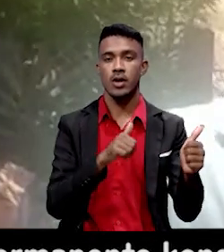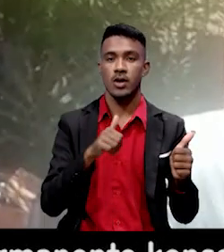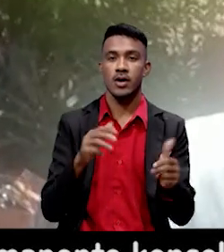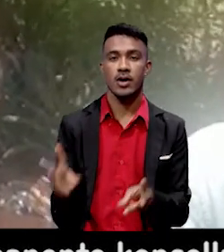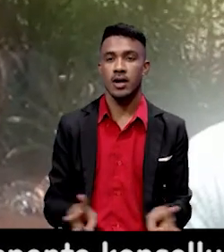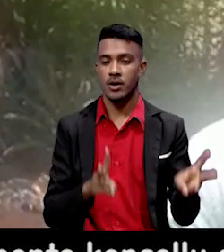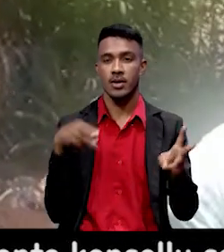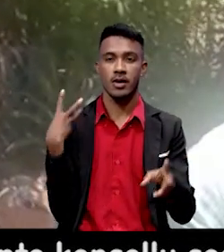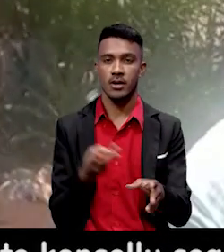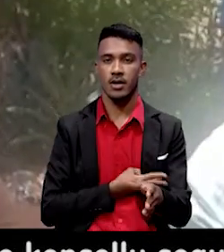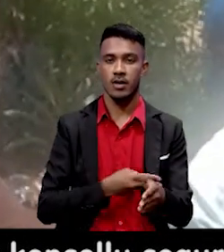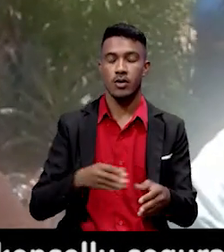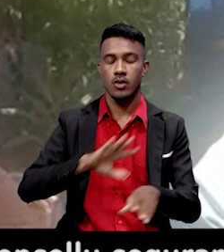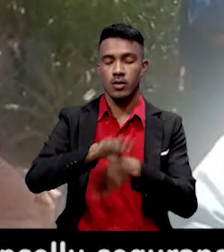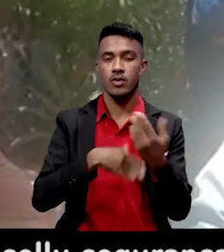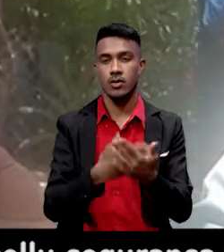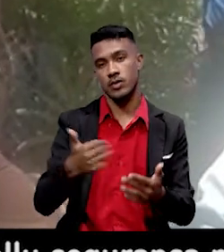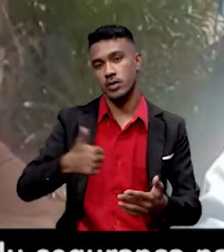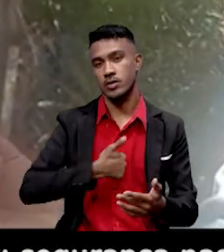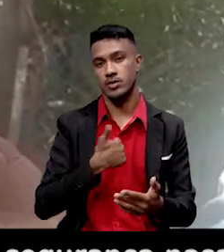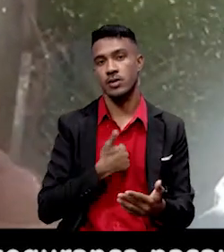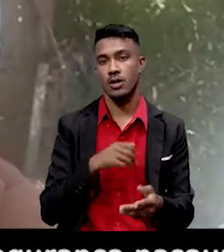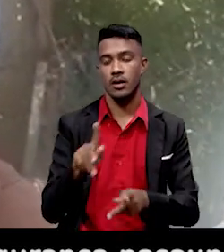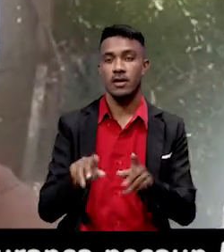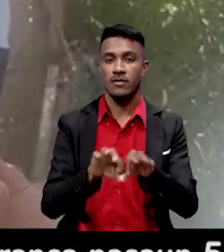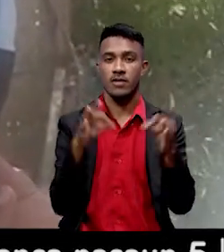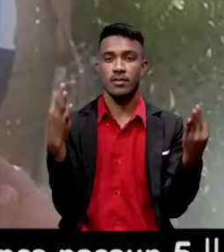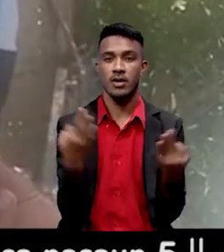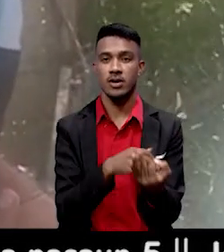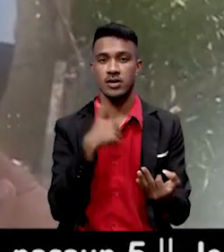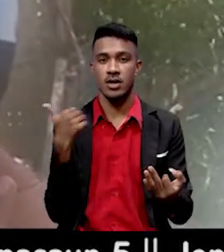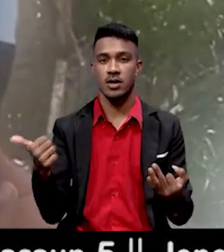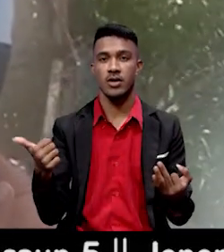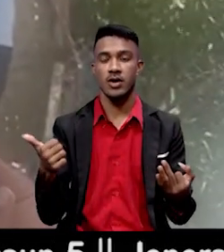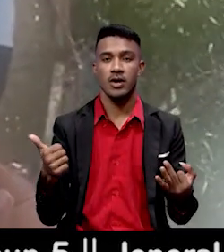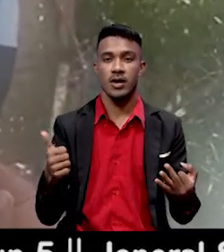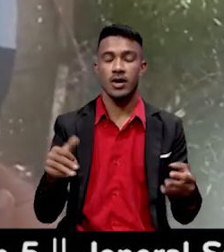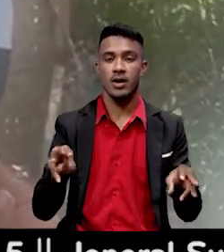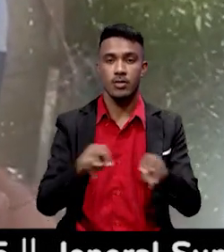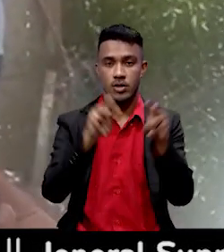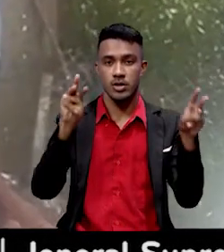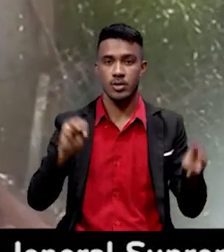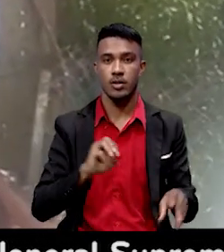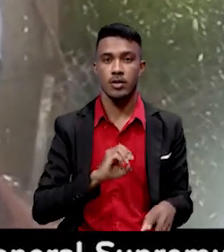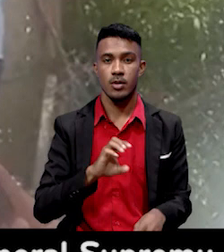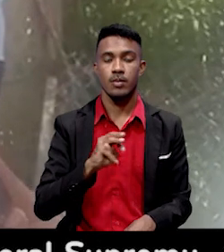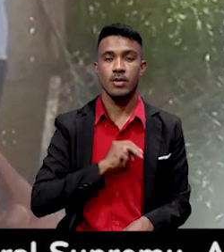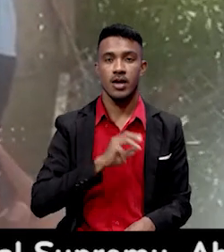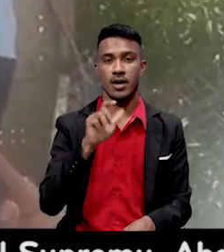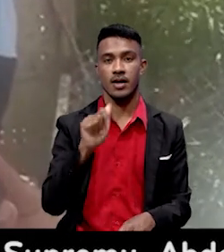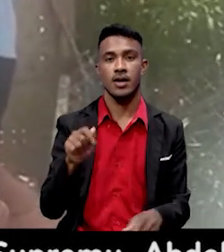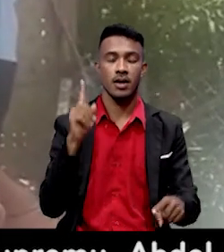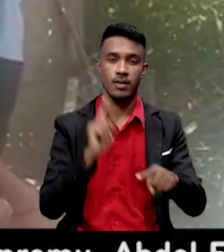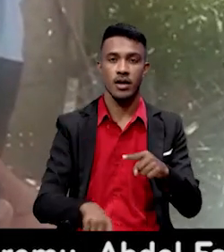tu hanya sila family nasai ni wan sebelah kari family sila pun beri adres cuma lain adalah saya mos. Lan dua, label Hanoi itu